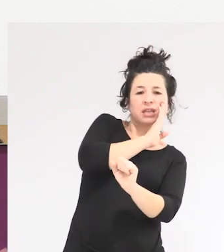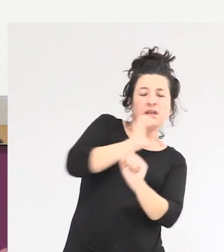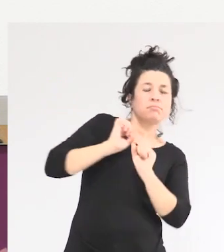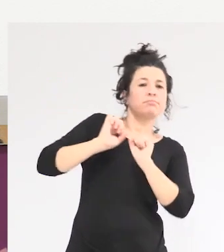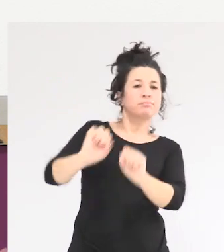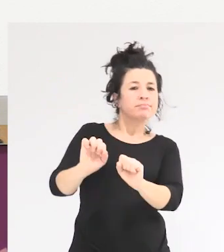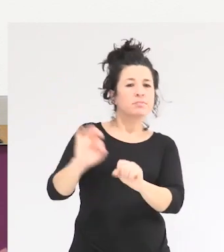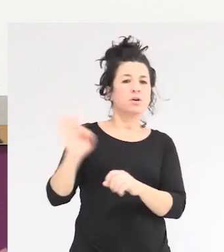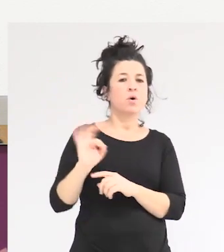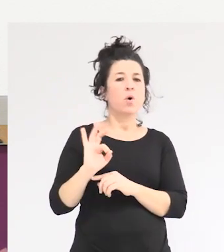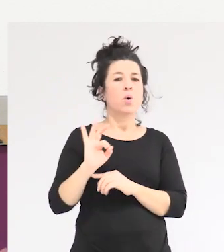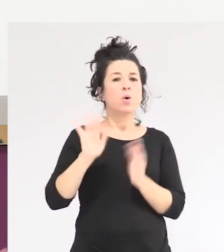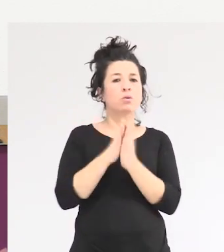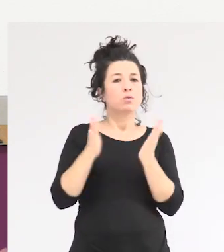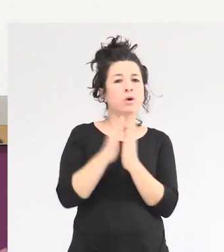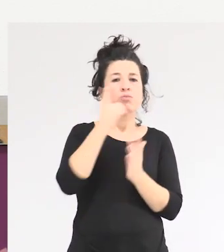Gorria,